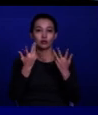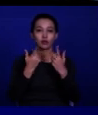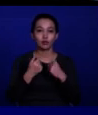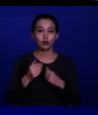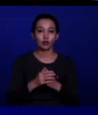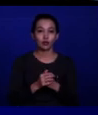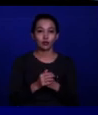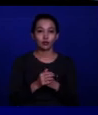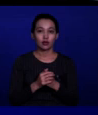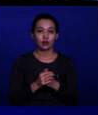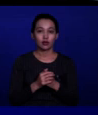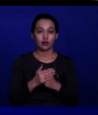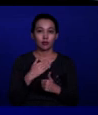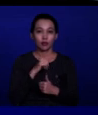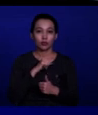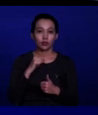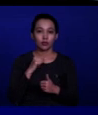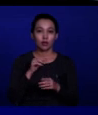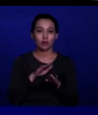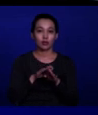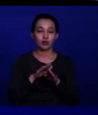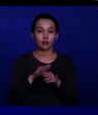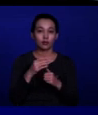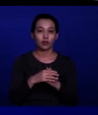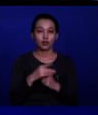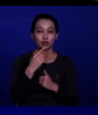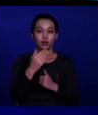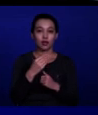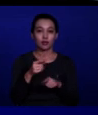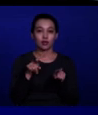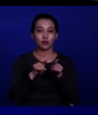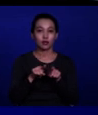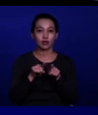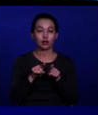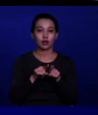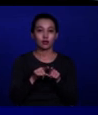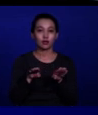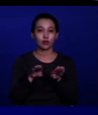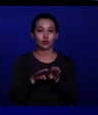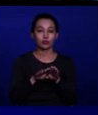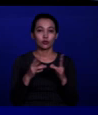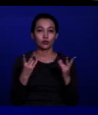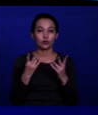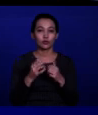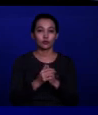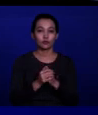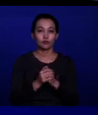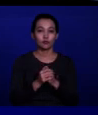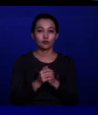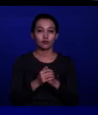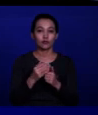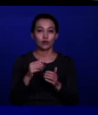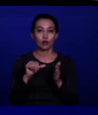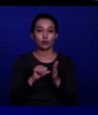quyidagi yechimni amalga oshirdim. 6 ko'paytiruv 4 barobar 24 metr